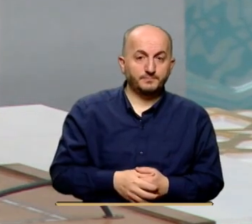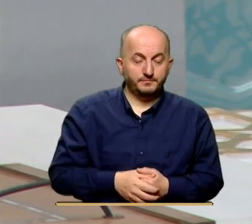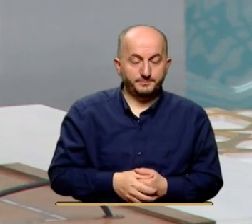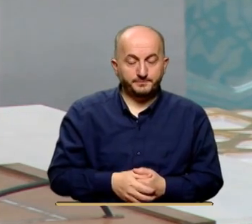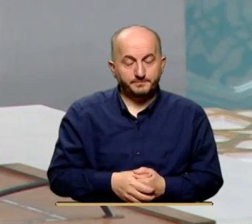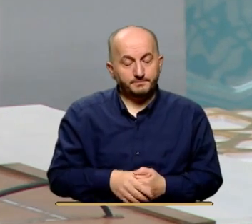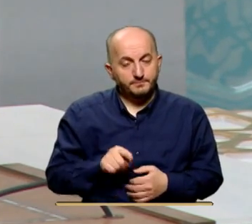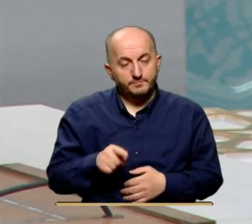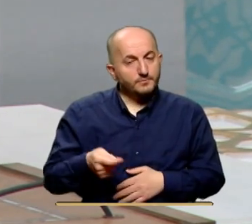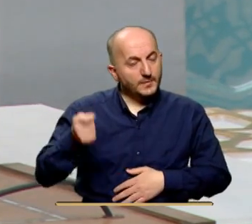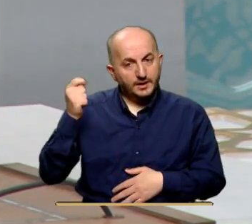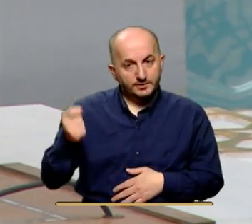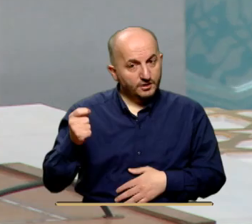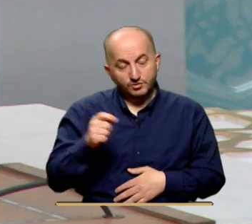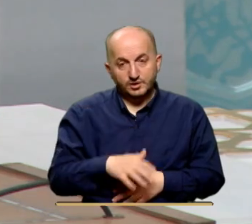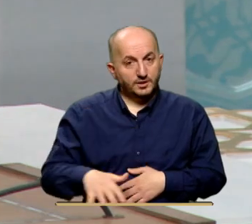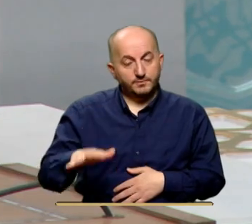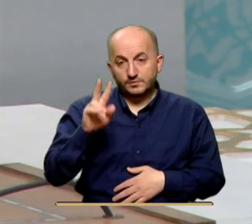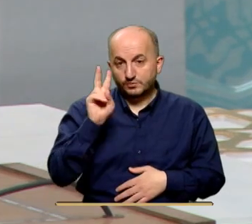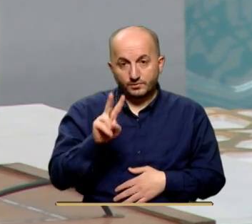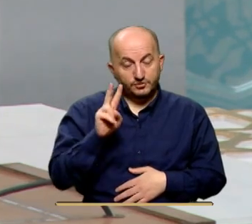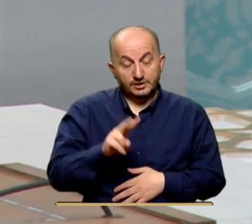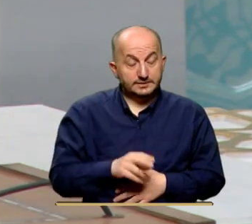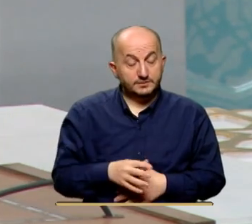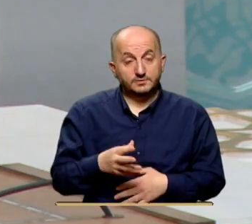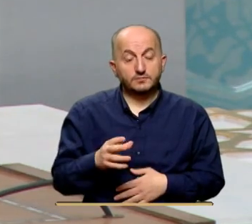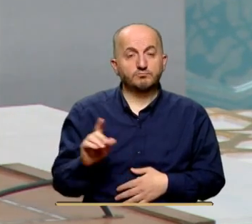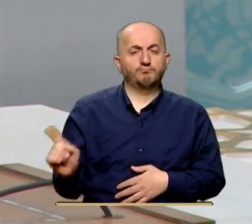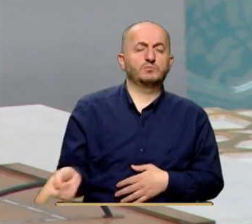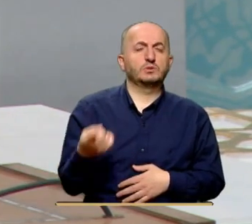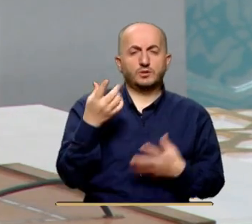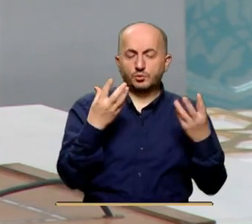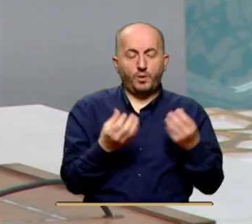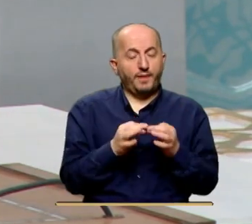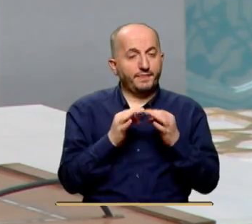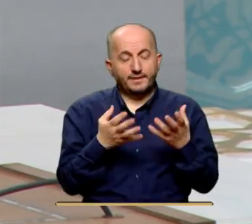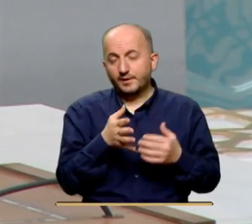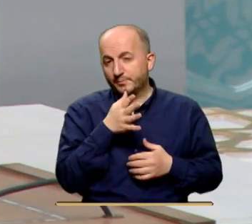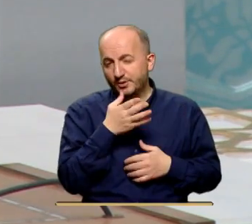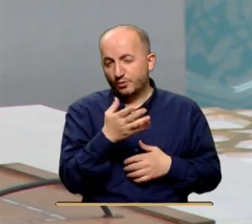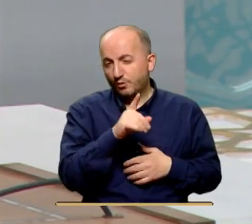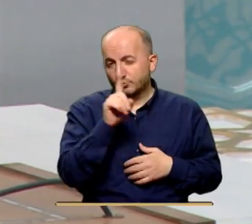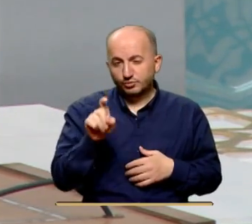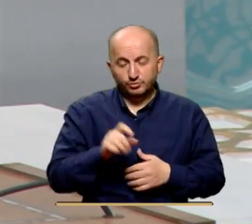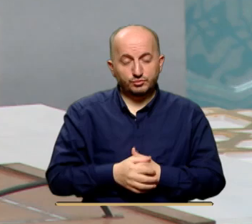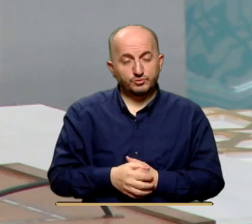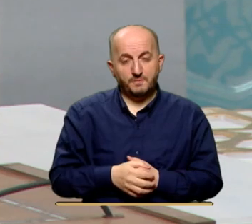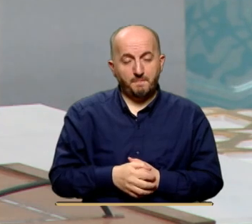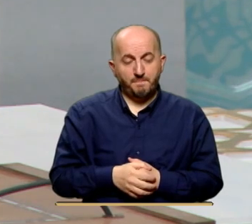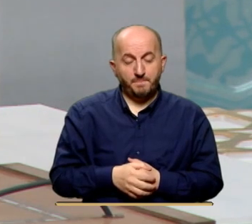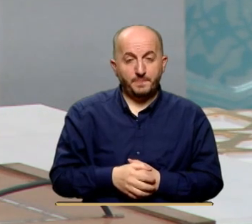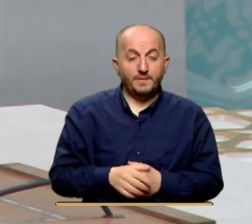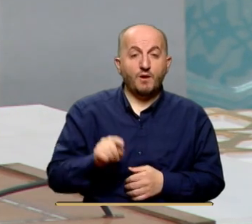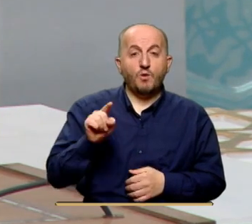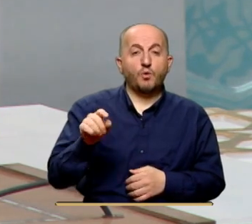Ve bu hakikati hepiniz göreceksiniz. Çok ilginç olan nedir biliyor musunuz? Tarihi verilerle söyleyeceğim. O